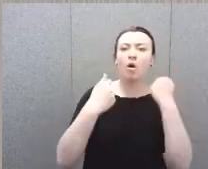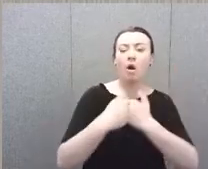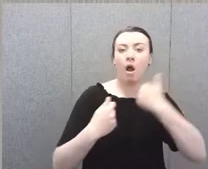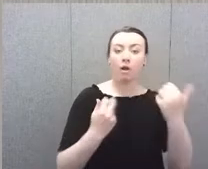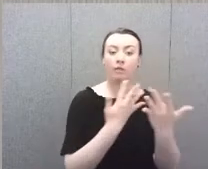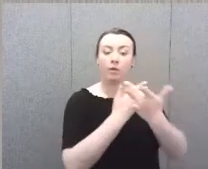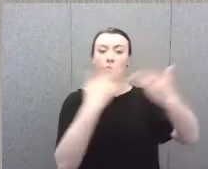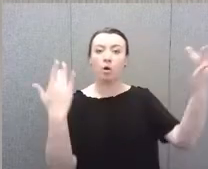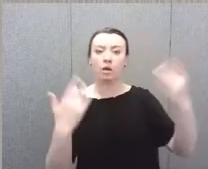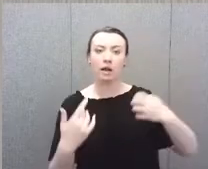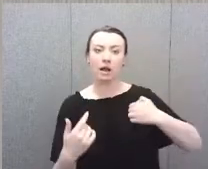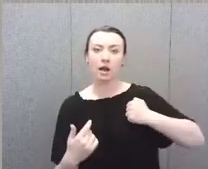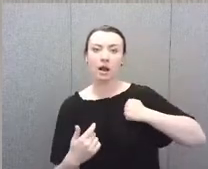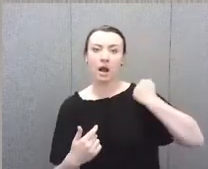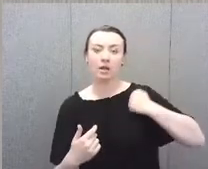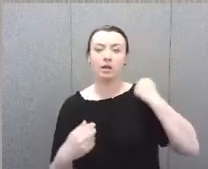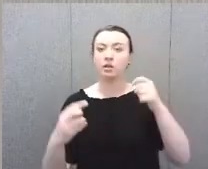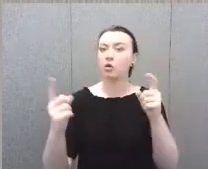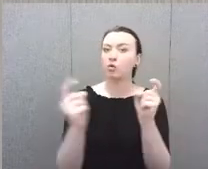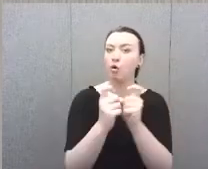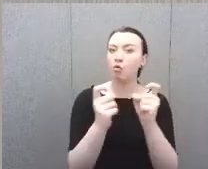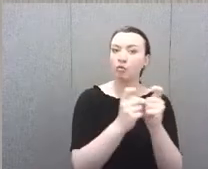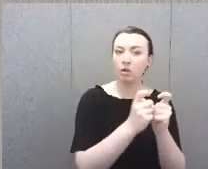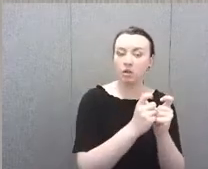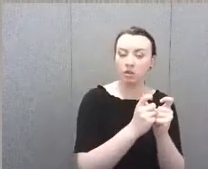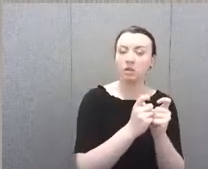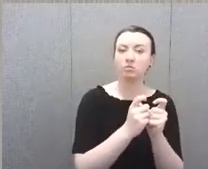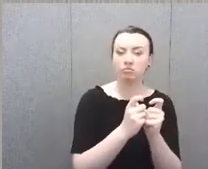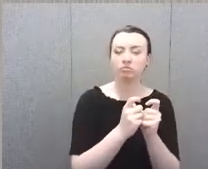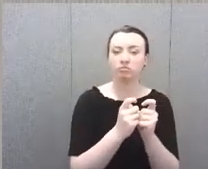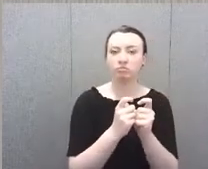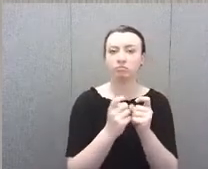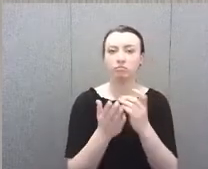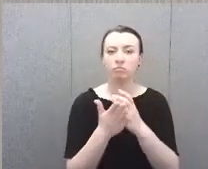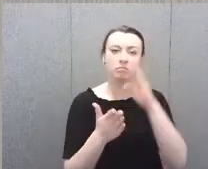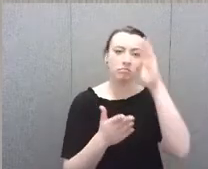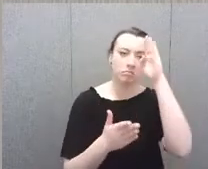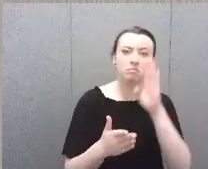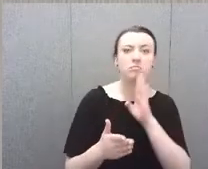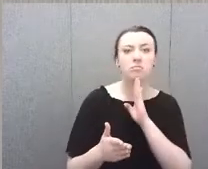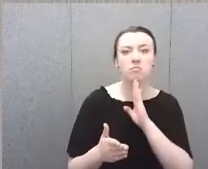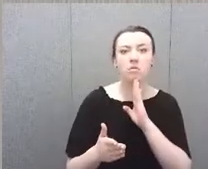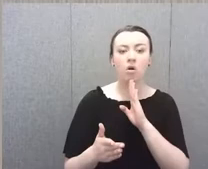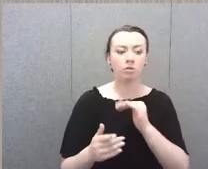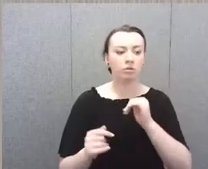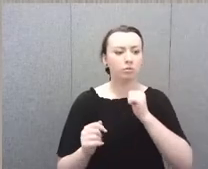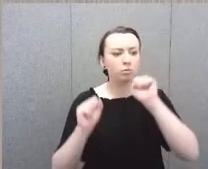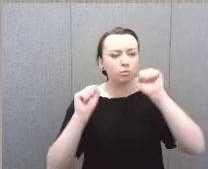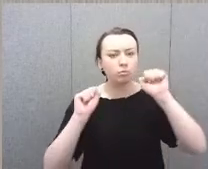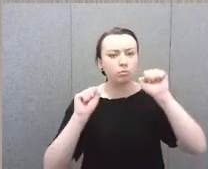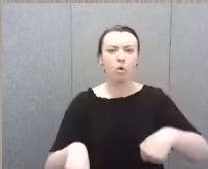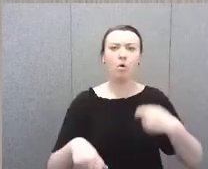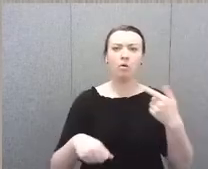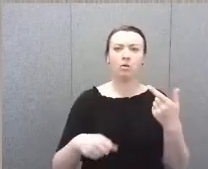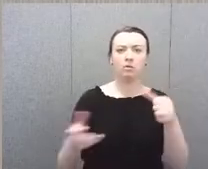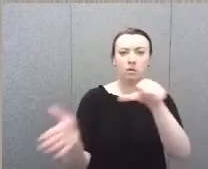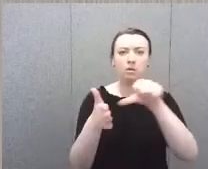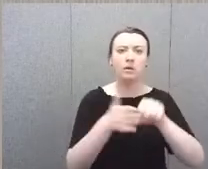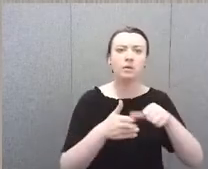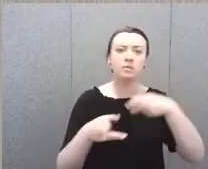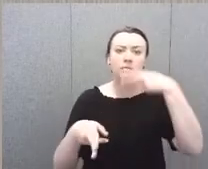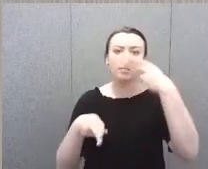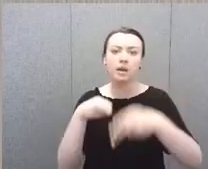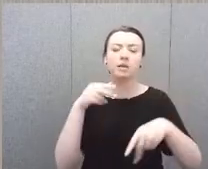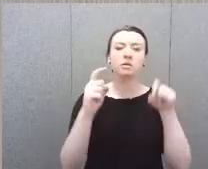десятилетия наши усилия были нацелены на то, чтобы показать, что права не